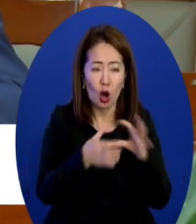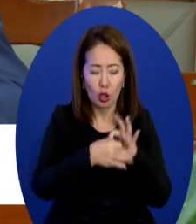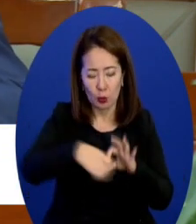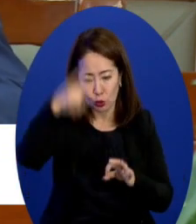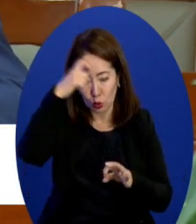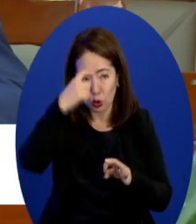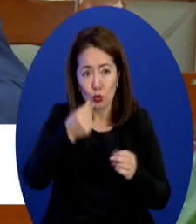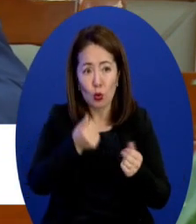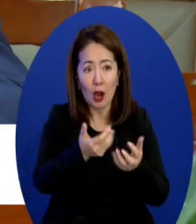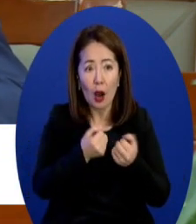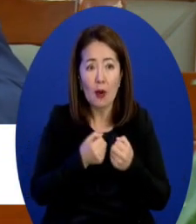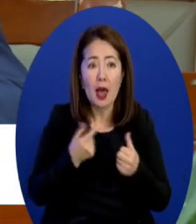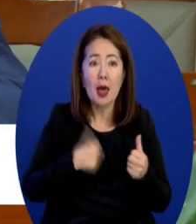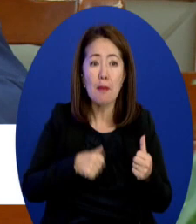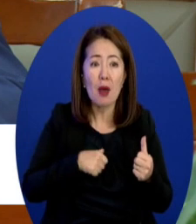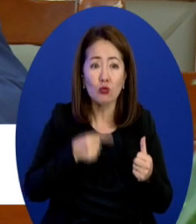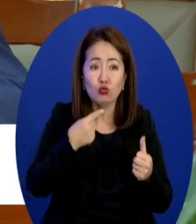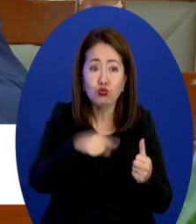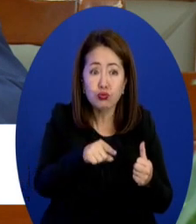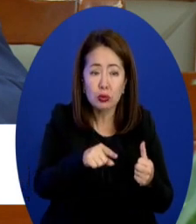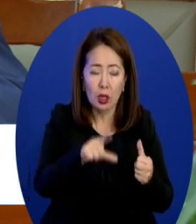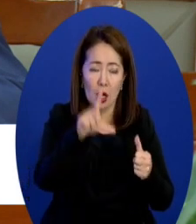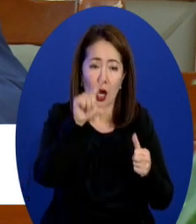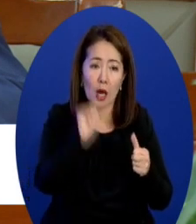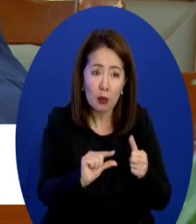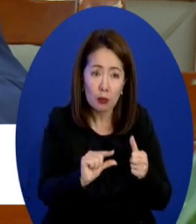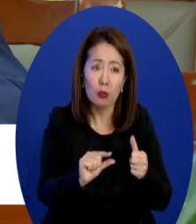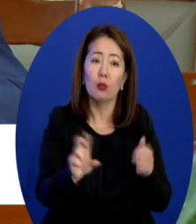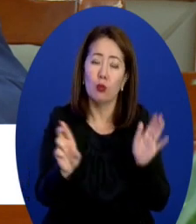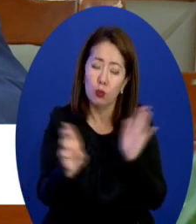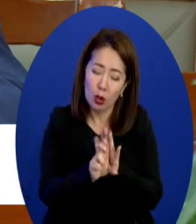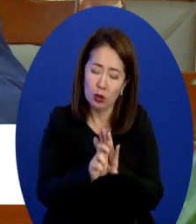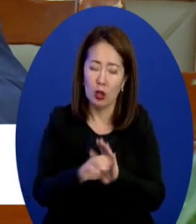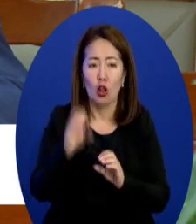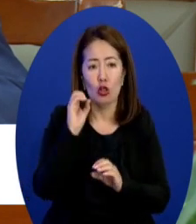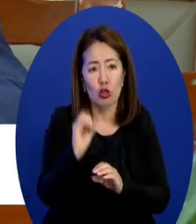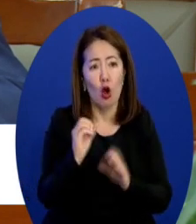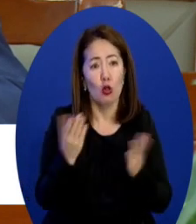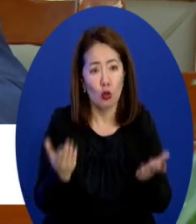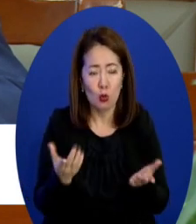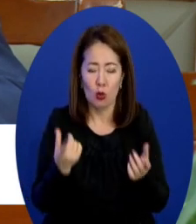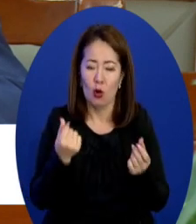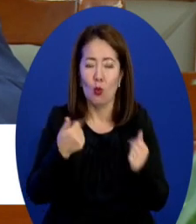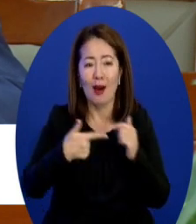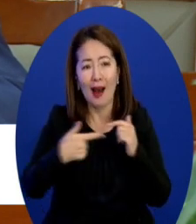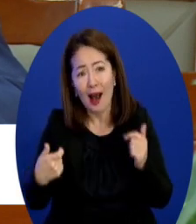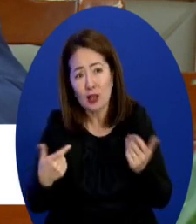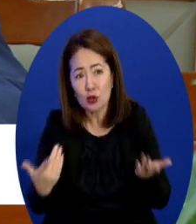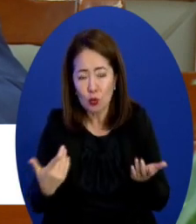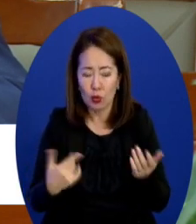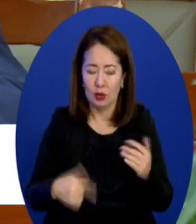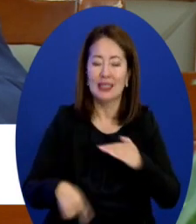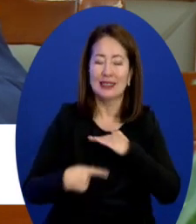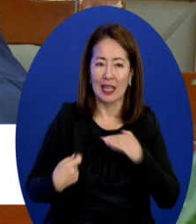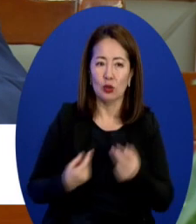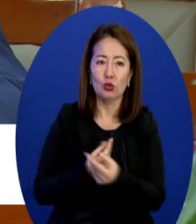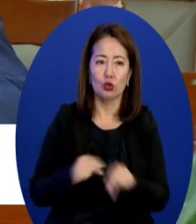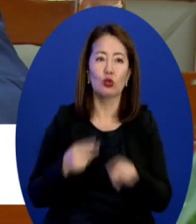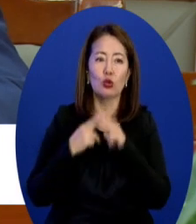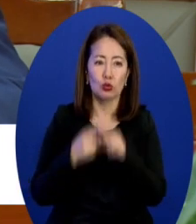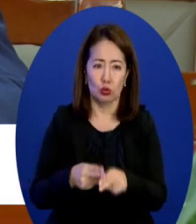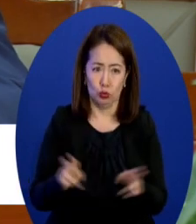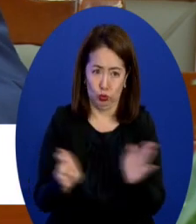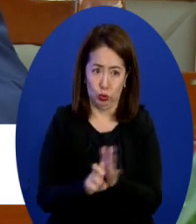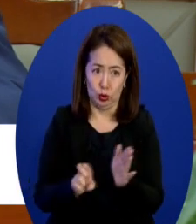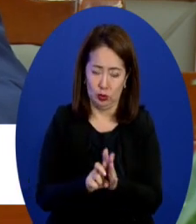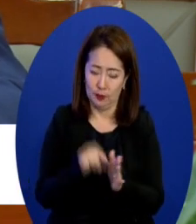байгаа нөхдүүд хэрвээ түрээсээ хөнгөлөөд хүнээс түрээсээ авалтаа болиулаад нойллоод эсвэл хөнгөлцөн байх юм бол тэрнээс тэр хүнжээгээр нь татвараас чөлөөлөх